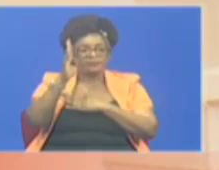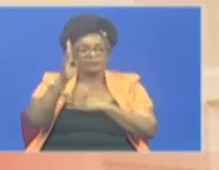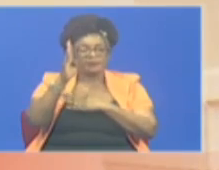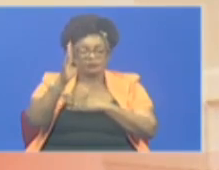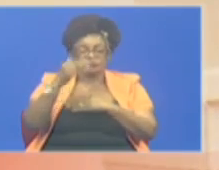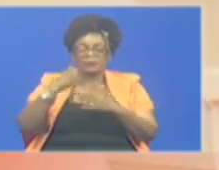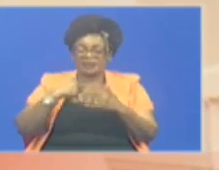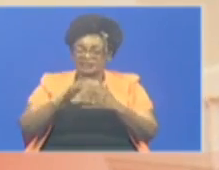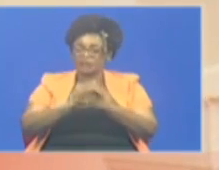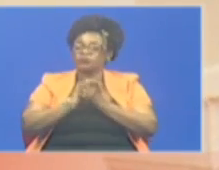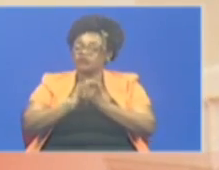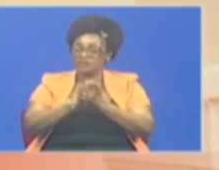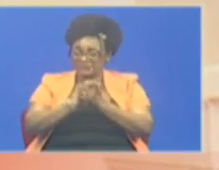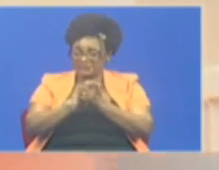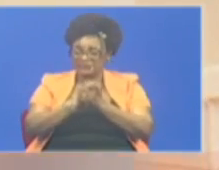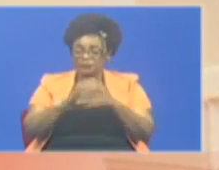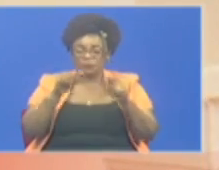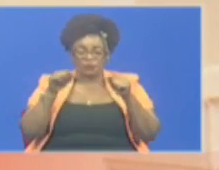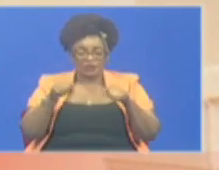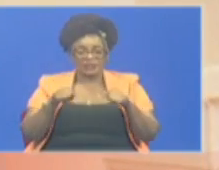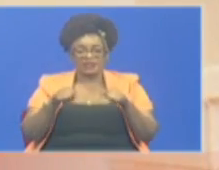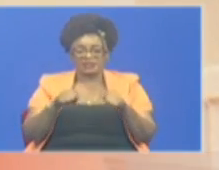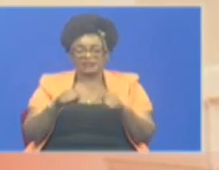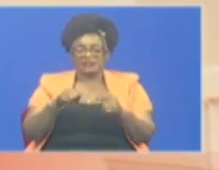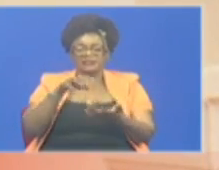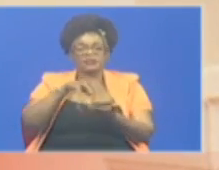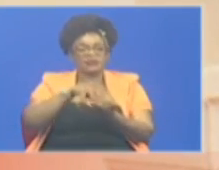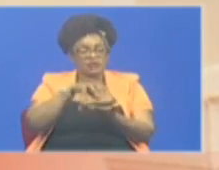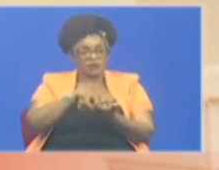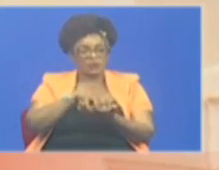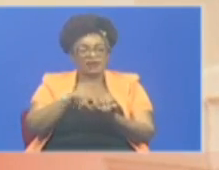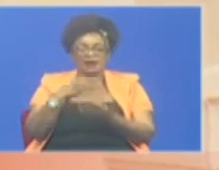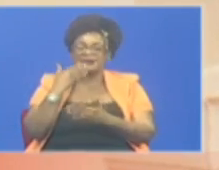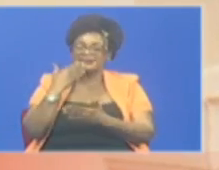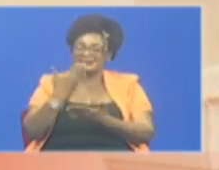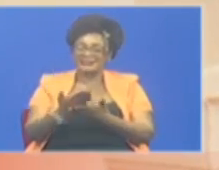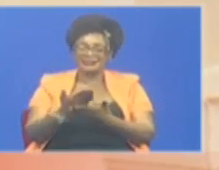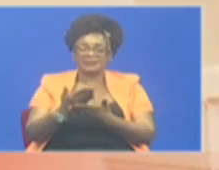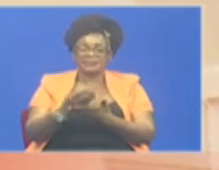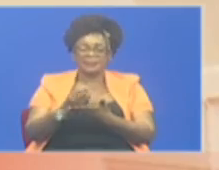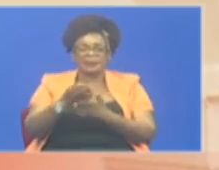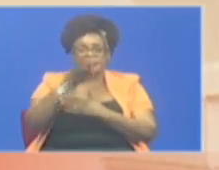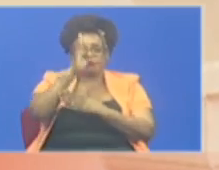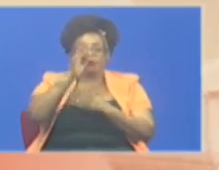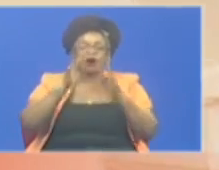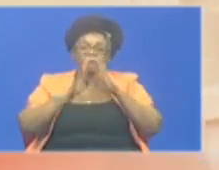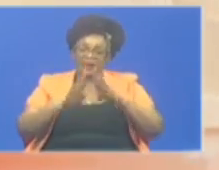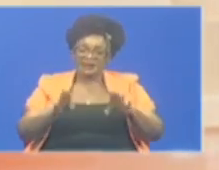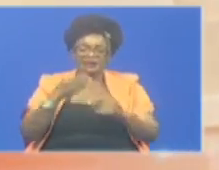ushindi kwa hii jangwa ambayo imetukumba kwa sasa. Asanteni sana, Mungu awabariki tena. Thank you.